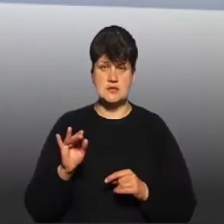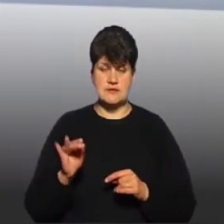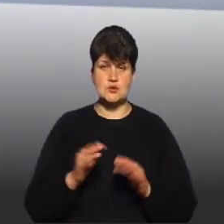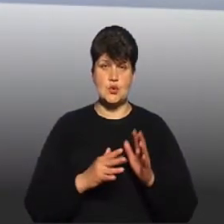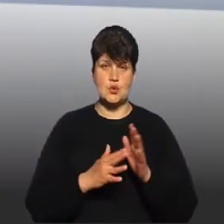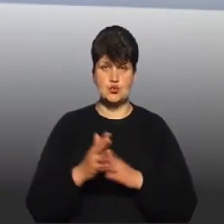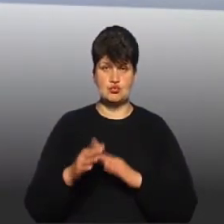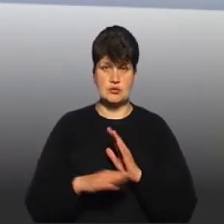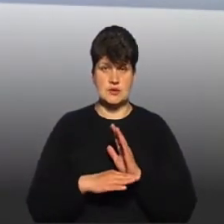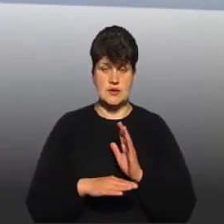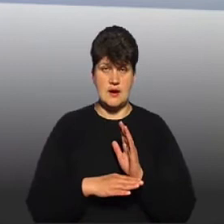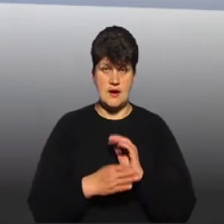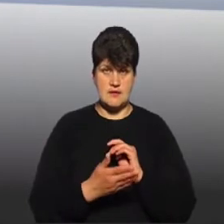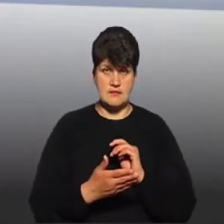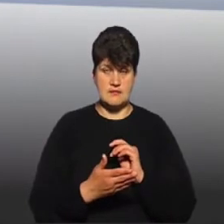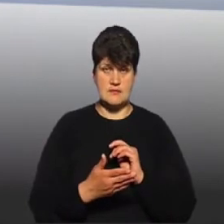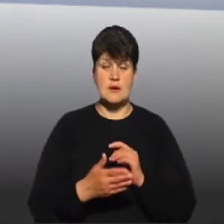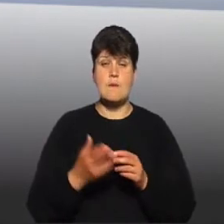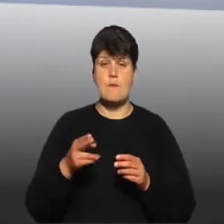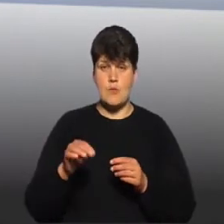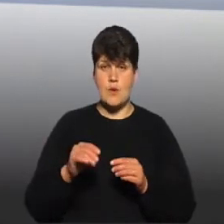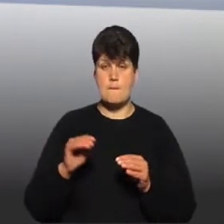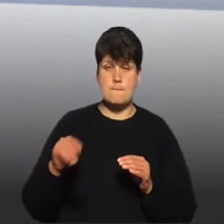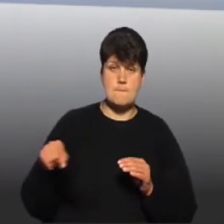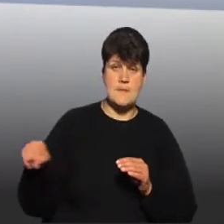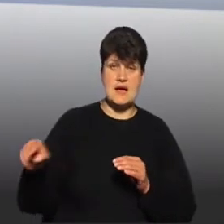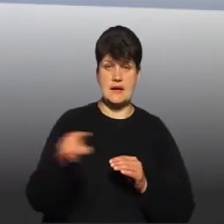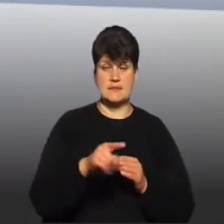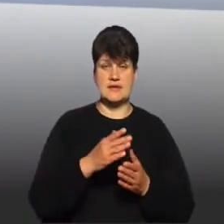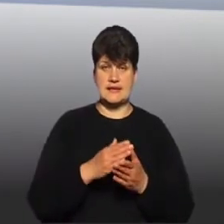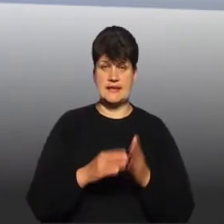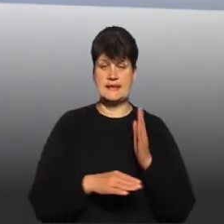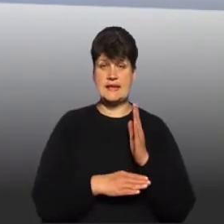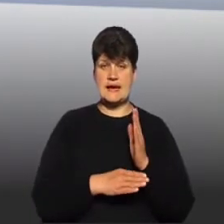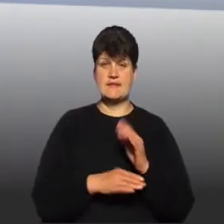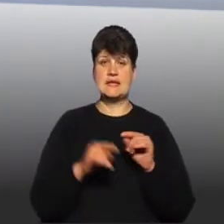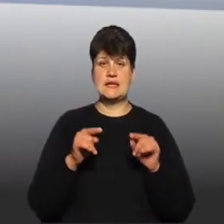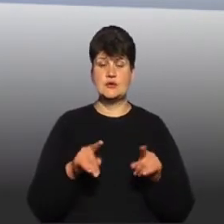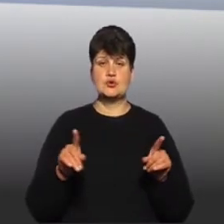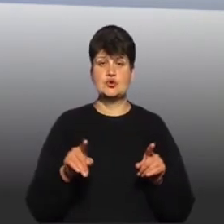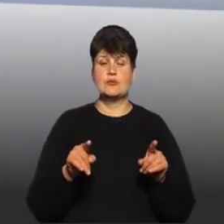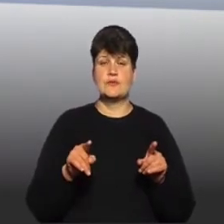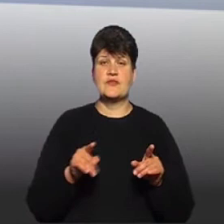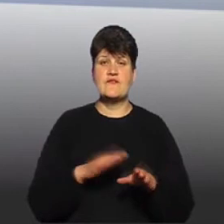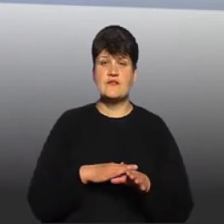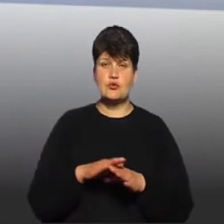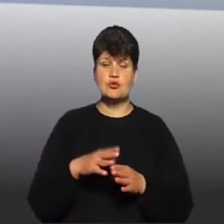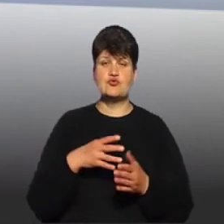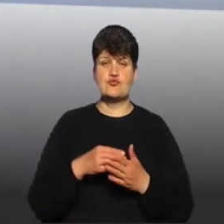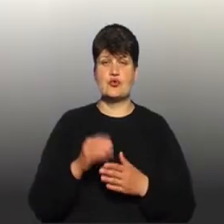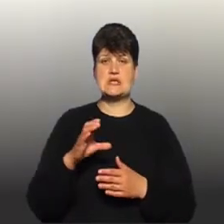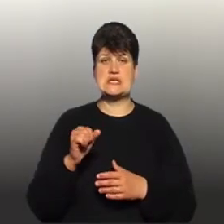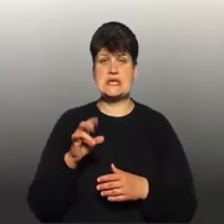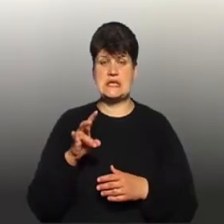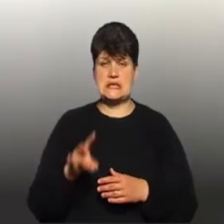якщо не помиляюся. Так, по периметру висаджені дерева, для того, щоб вони, ну, виконували свою санітарну функцію, мало того,